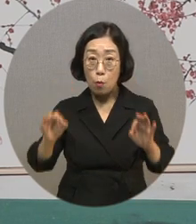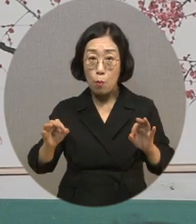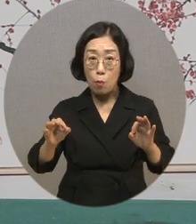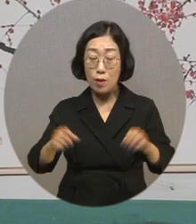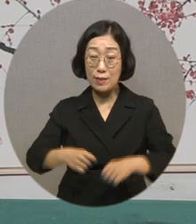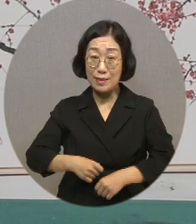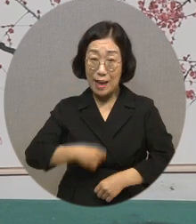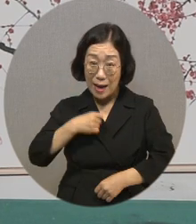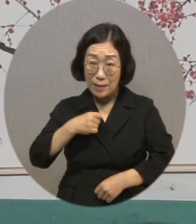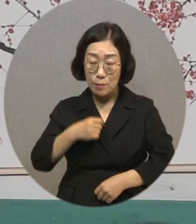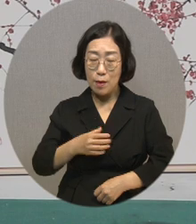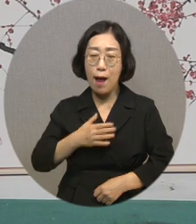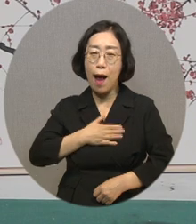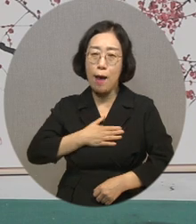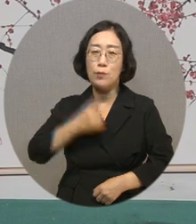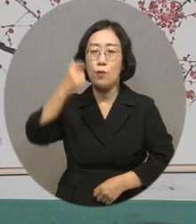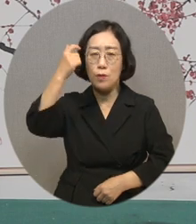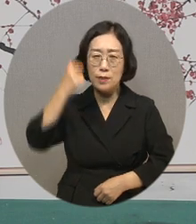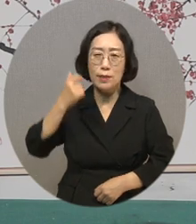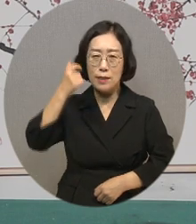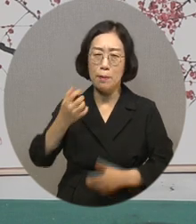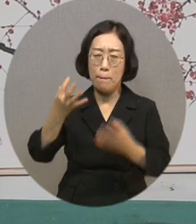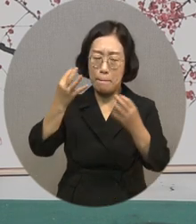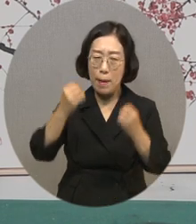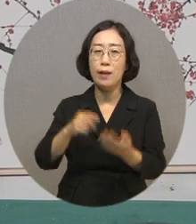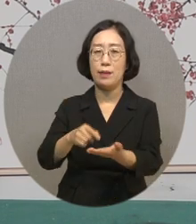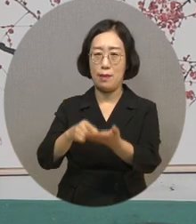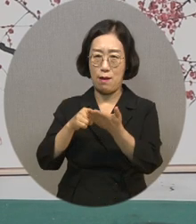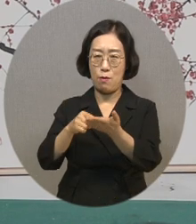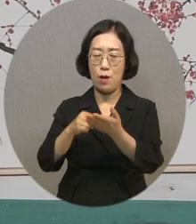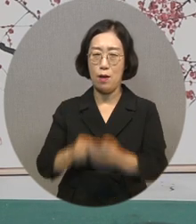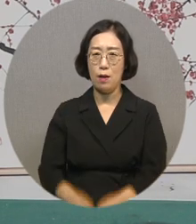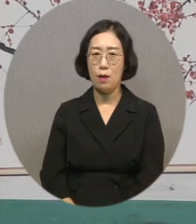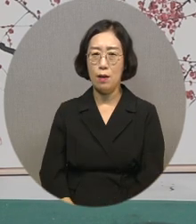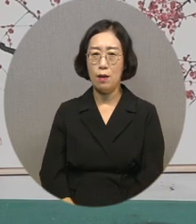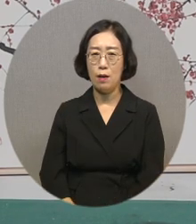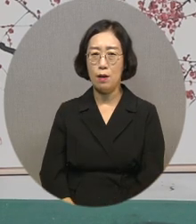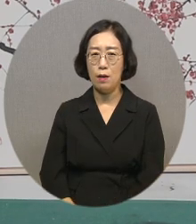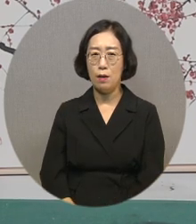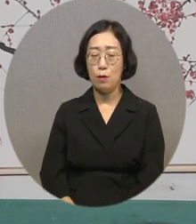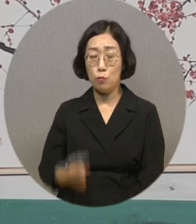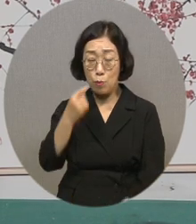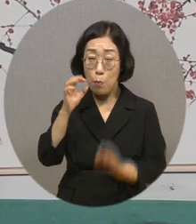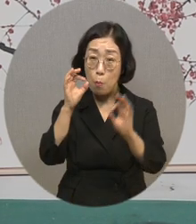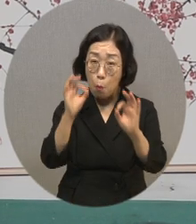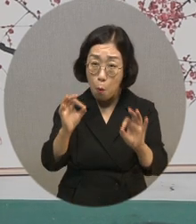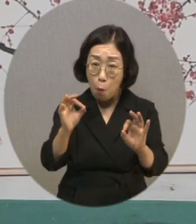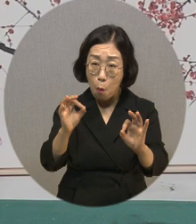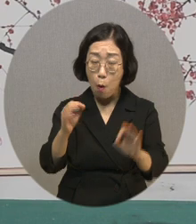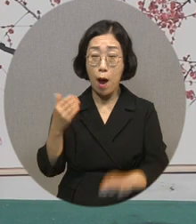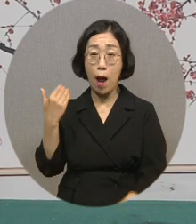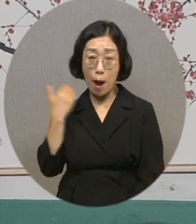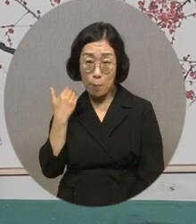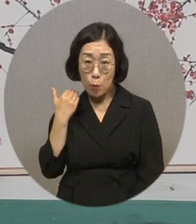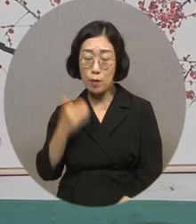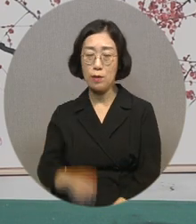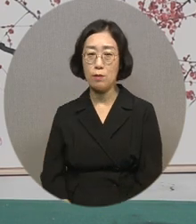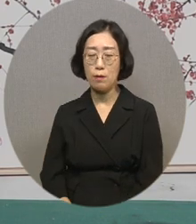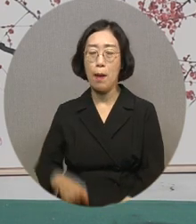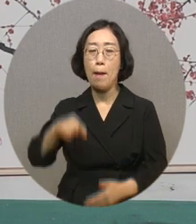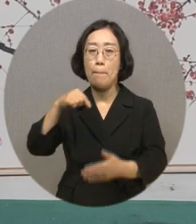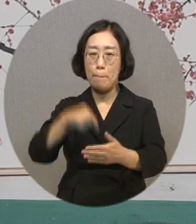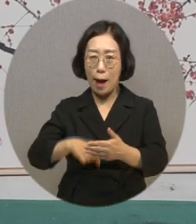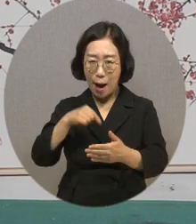표현보다는 감정적인 표현에 의미를 두고 있습니다. 눈에 보이는 풍경과 보이지 않는